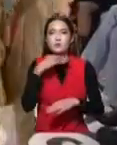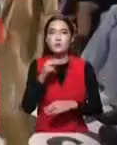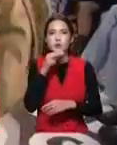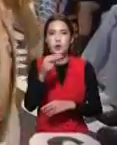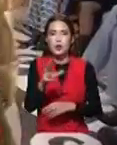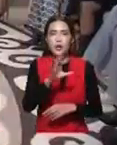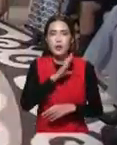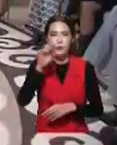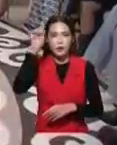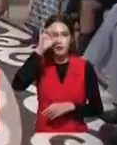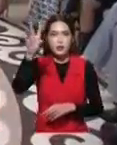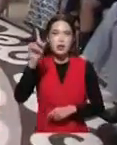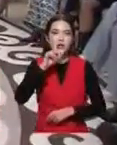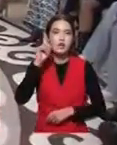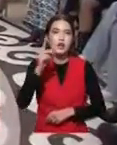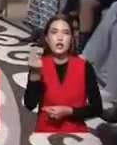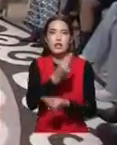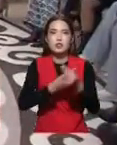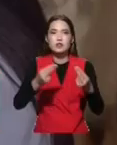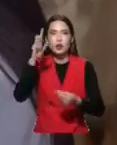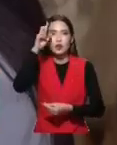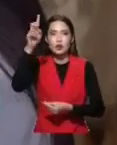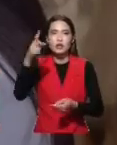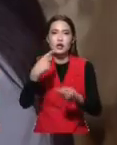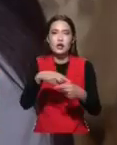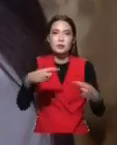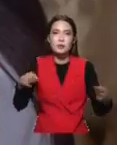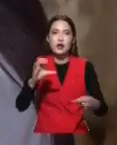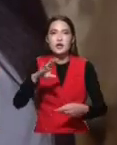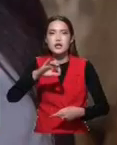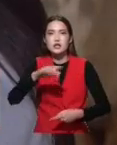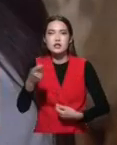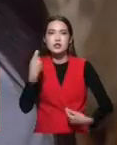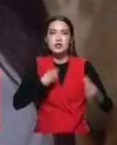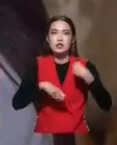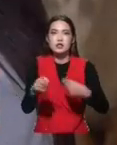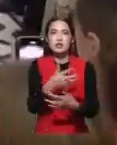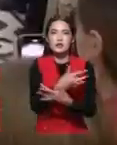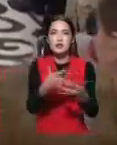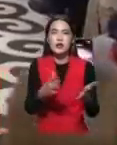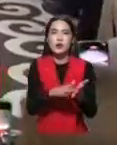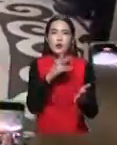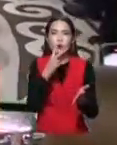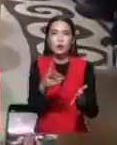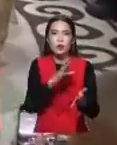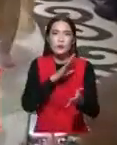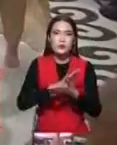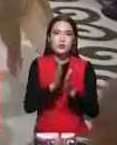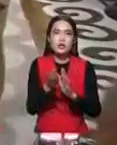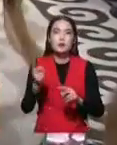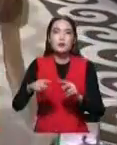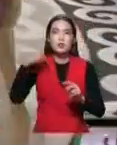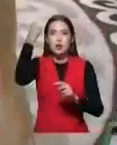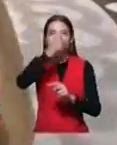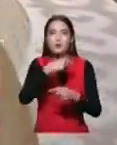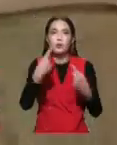ұсынды. Танымал және жас дизайнерлердің ұлттық және басқа да стильдегі киімдерін насихаттауды көздеген шара келер жылы